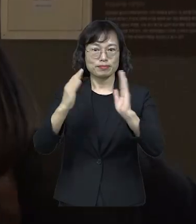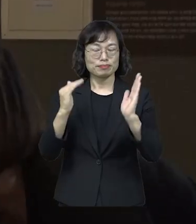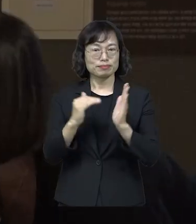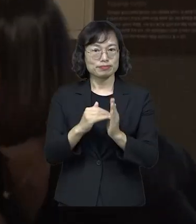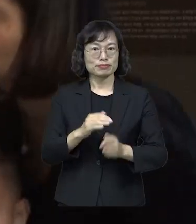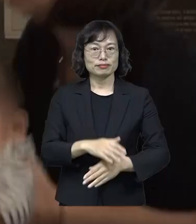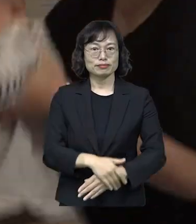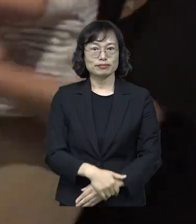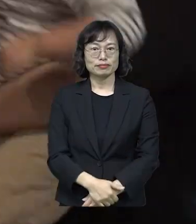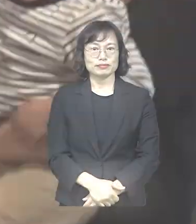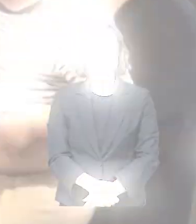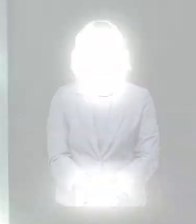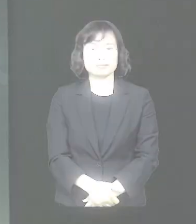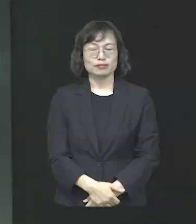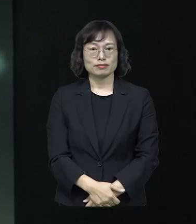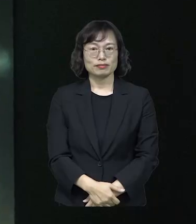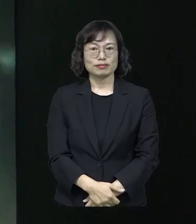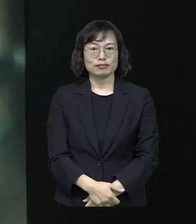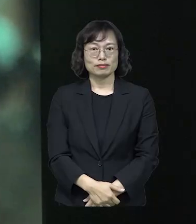2013년에 개관했습니다.